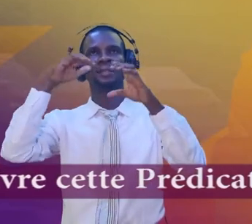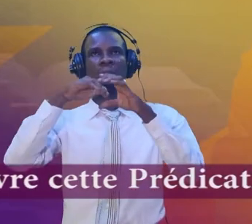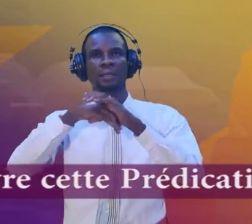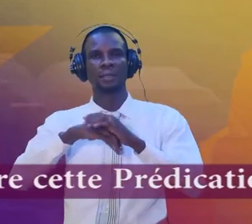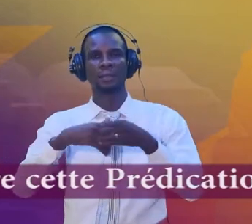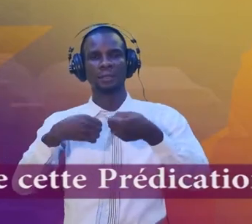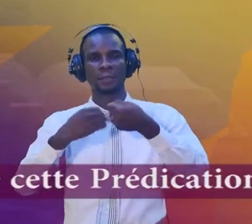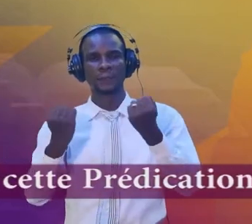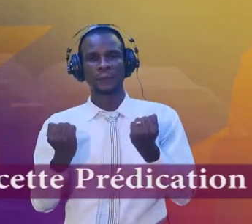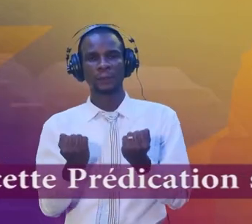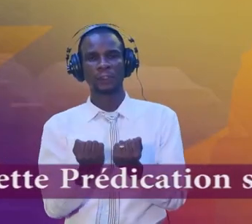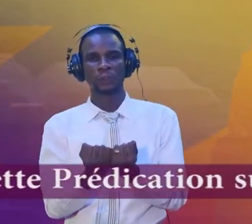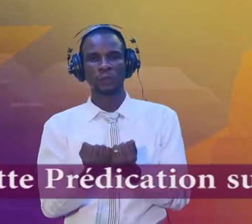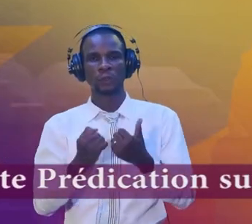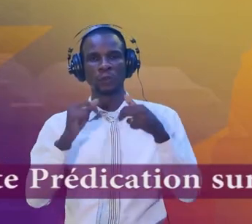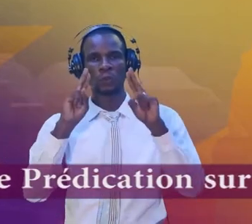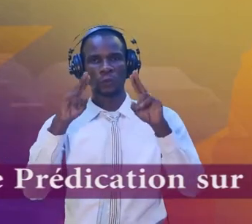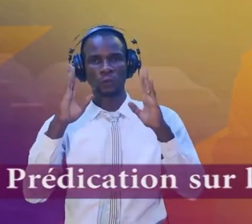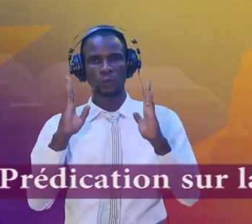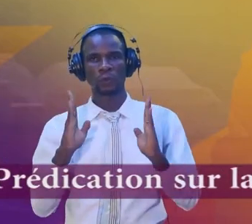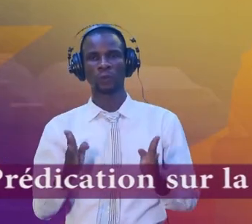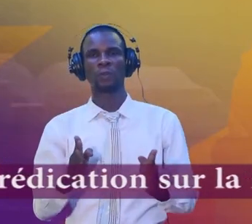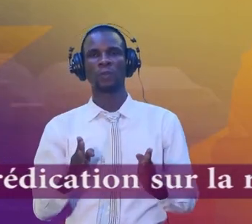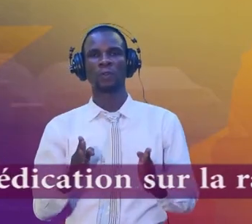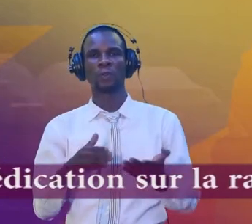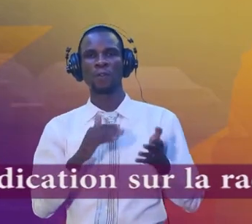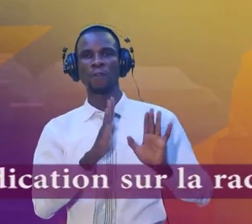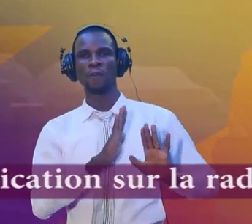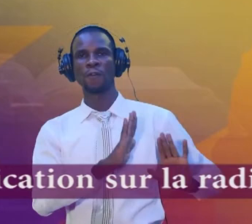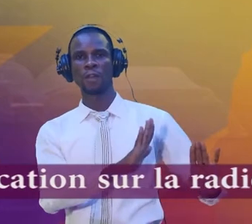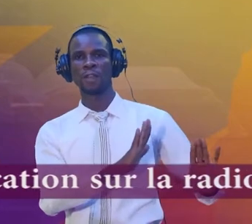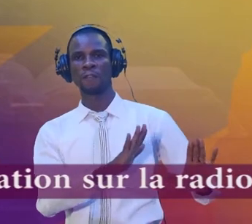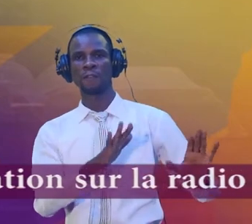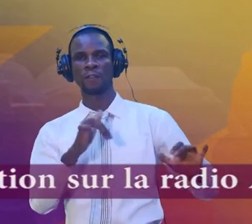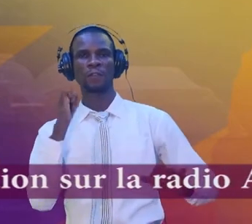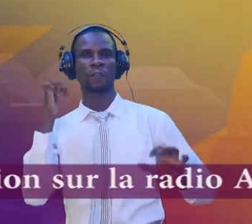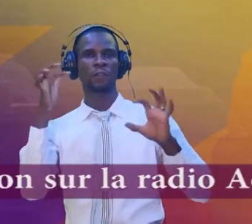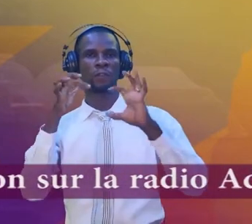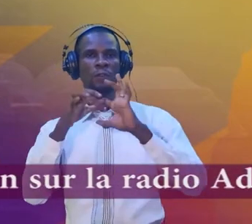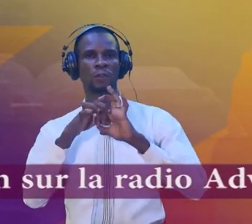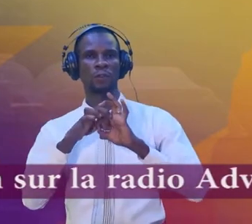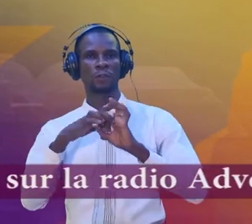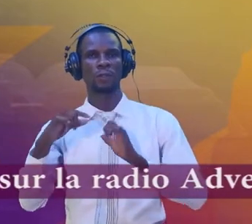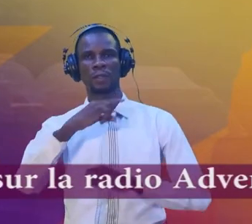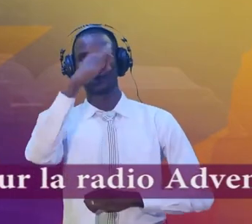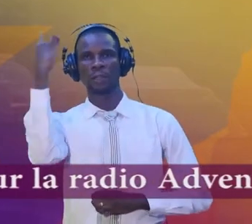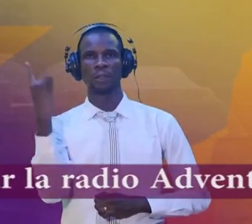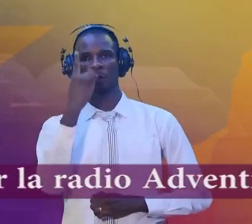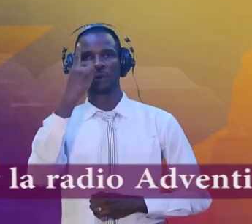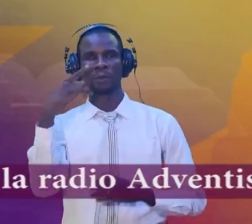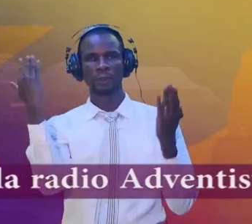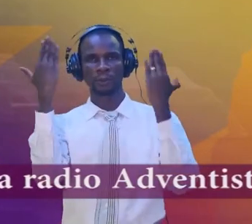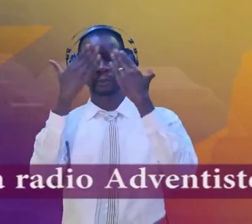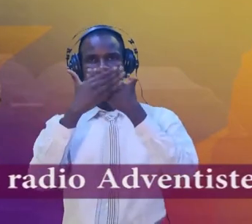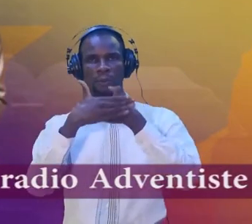yanayozidi ufahamu, ambao imezidi uwezo ya watu kujua mambo. waumini